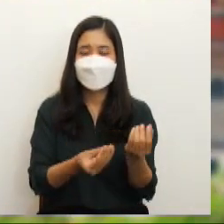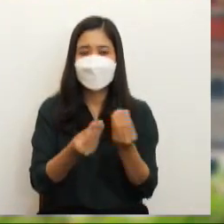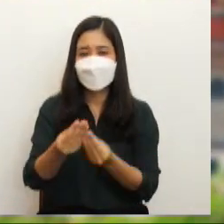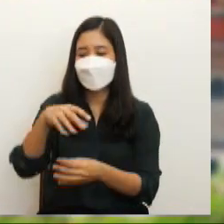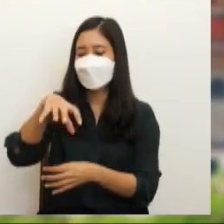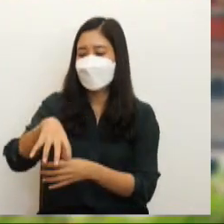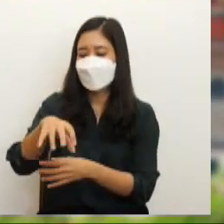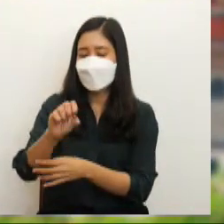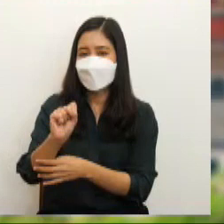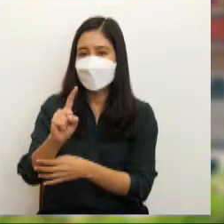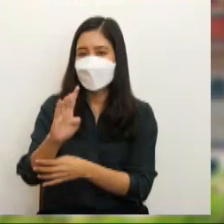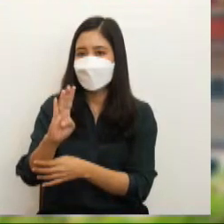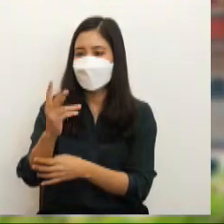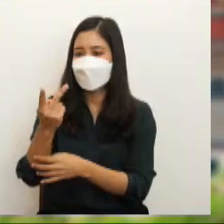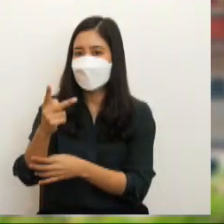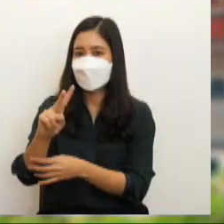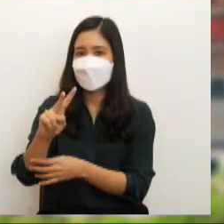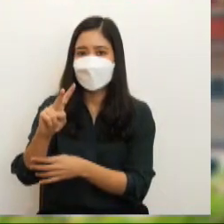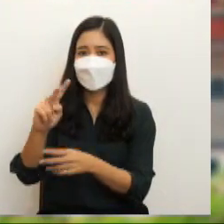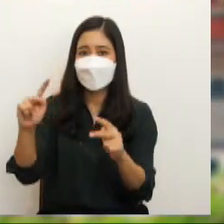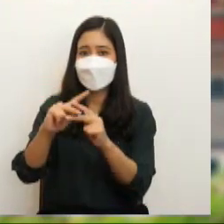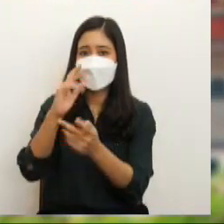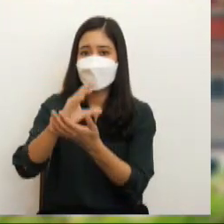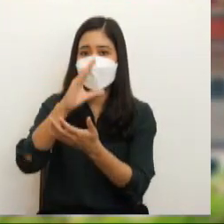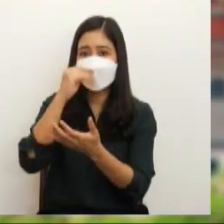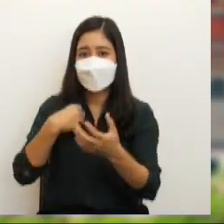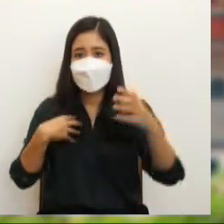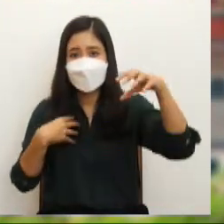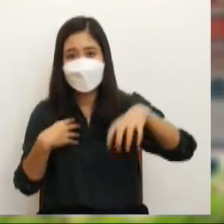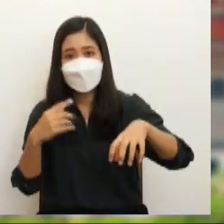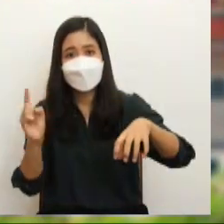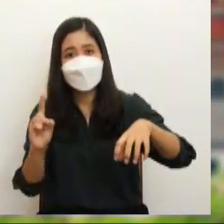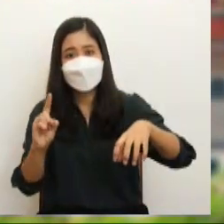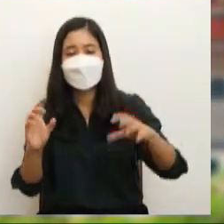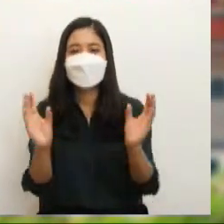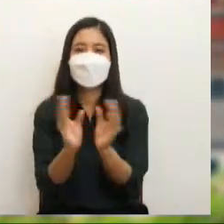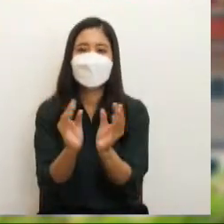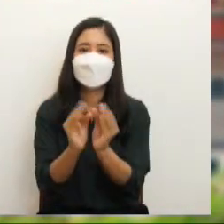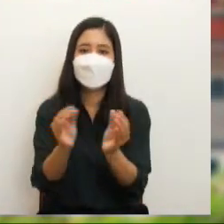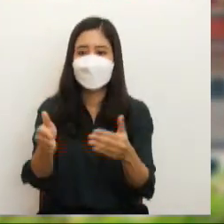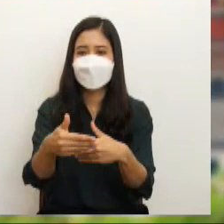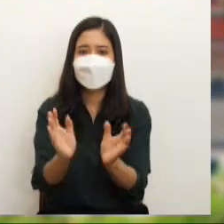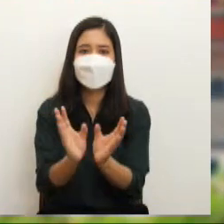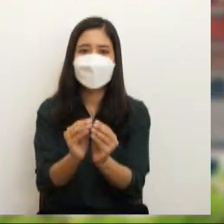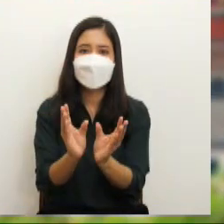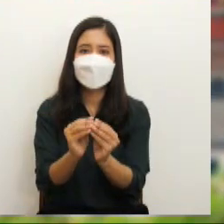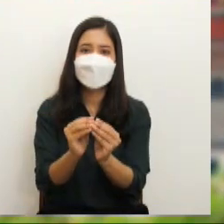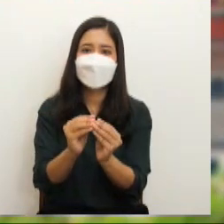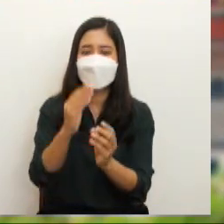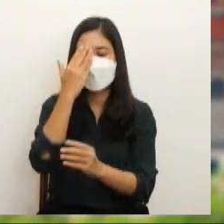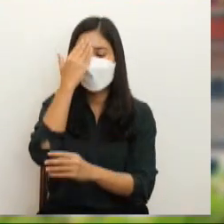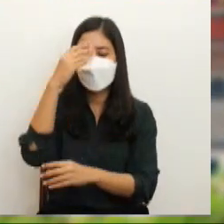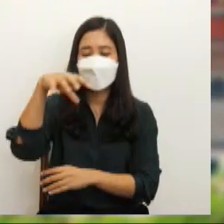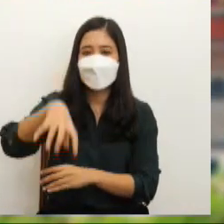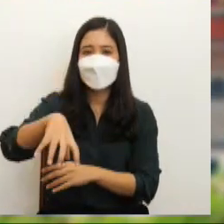สทได้อย่างไรนะครับเรามีสำนักงานเราใช้ห้องประชุมของกองทุนพัฒนาเทคโนโลยีนะครับเป็นอยู่ชั้น2ของกร